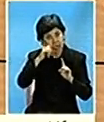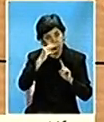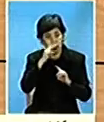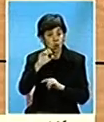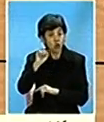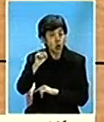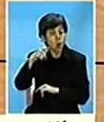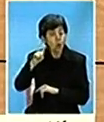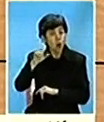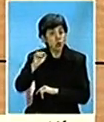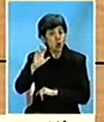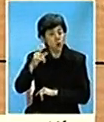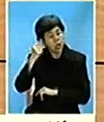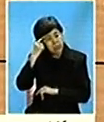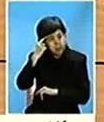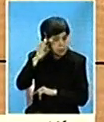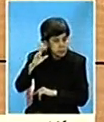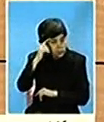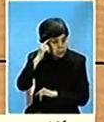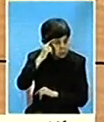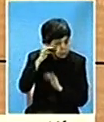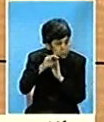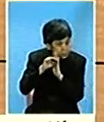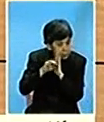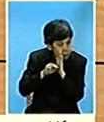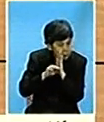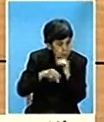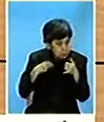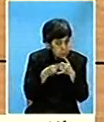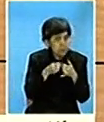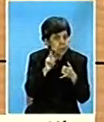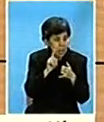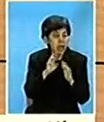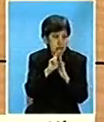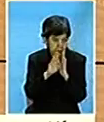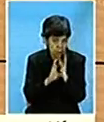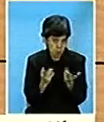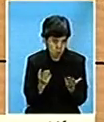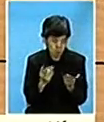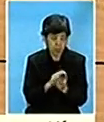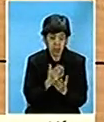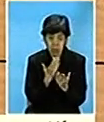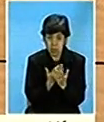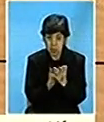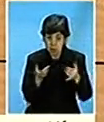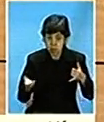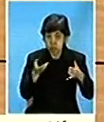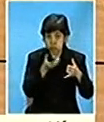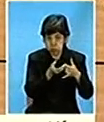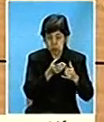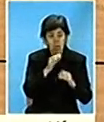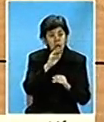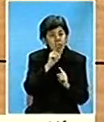ปสช.หรือสำนักงานหลักประกันสุขภาพจะกำหนดในเป็นระเบียบออกมาในภายหลังซึ่งเงินส่วนนี้นะครับมาตรา